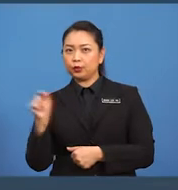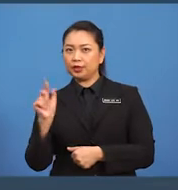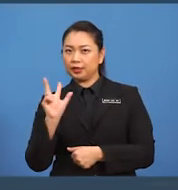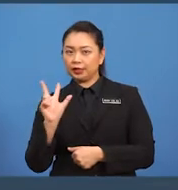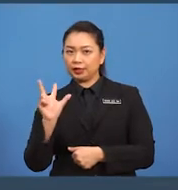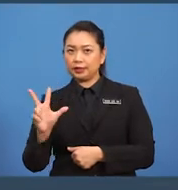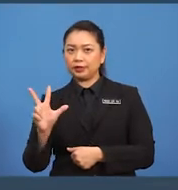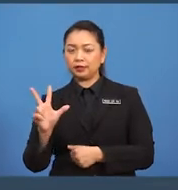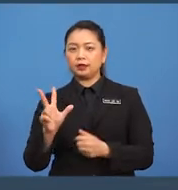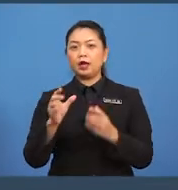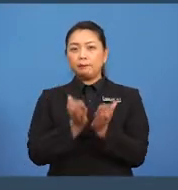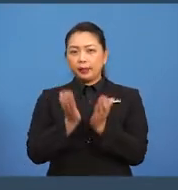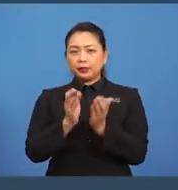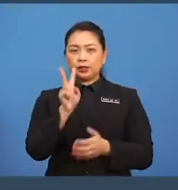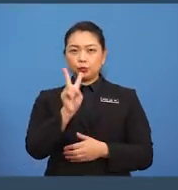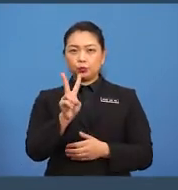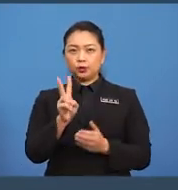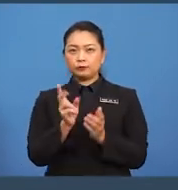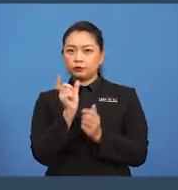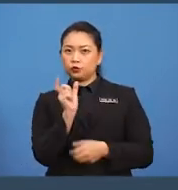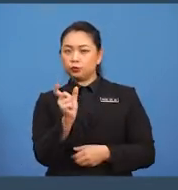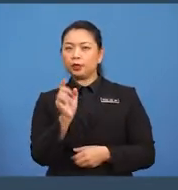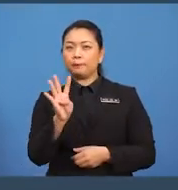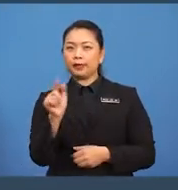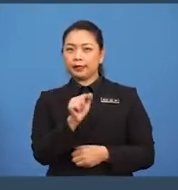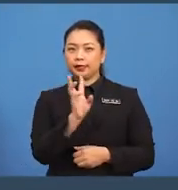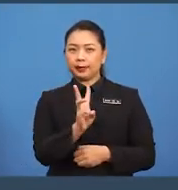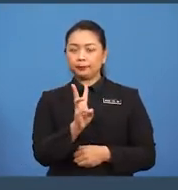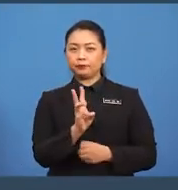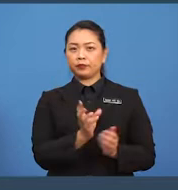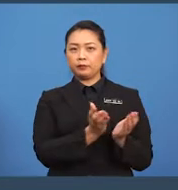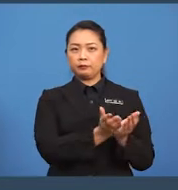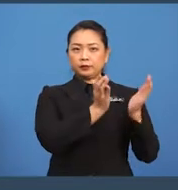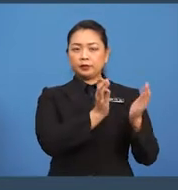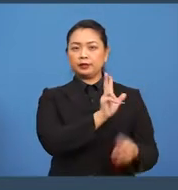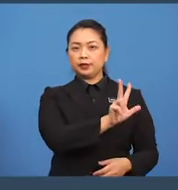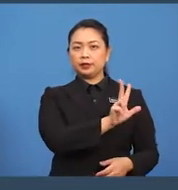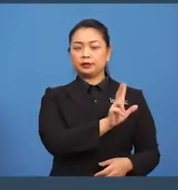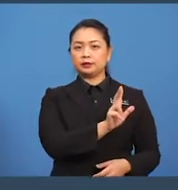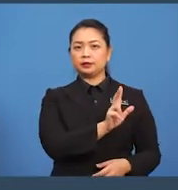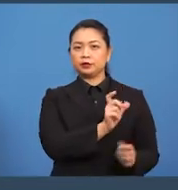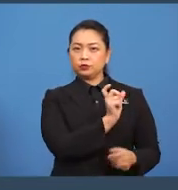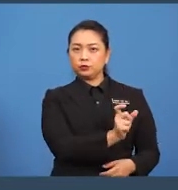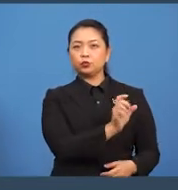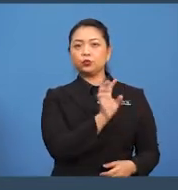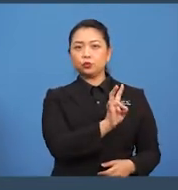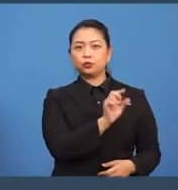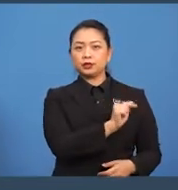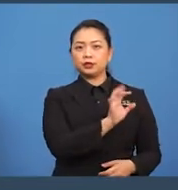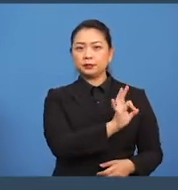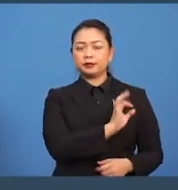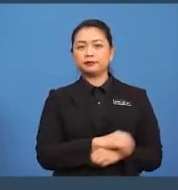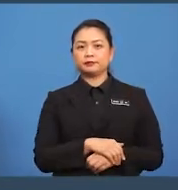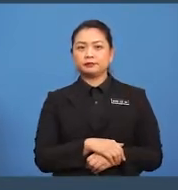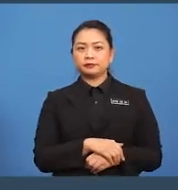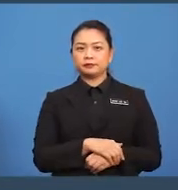3. Baldi kedua, julat 4 hingga 6. Dan baldi ketiga mempunyai julat 7